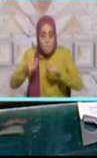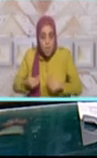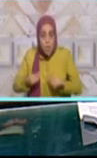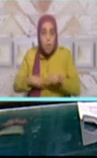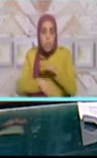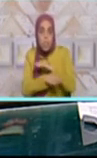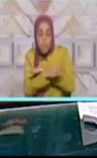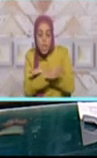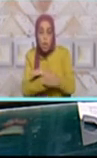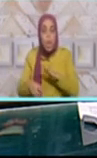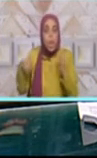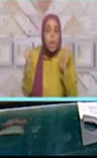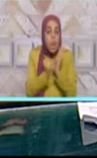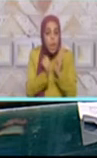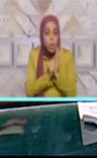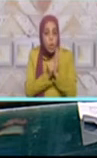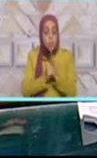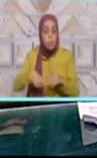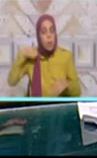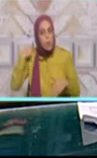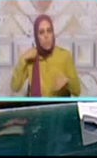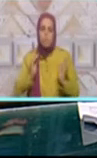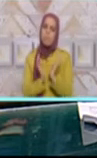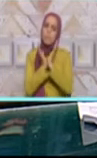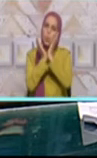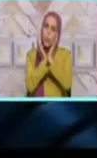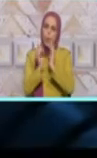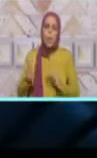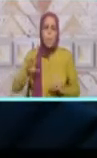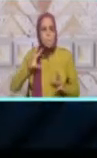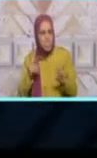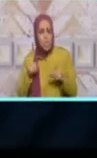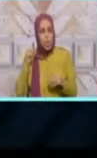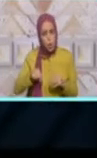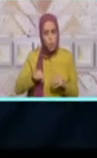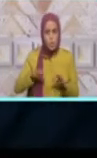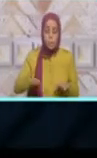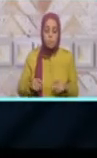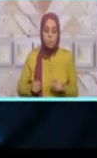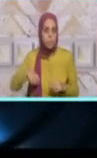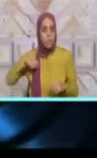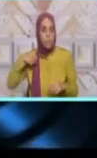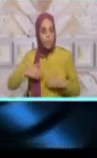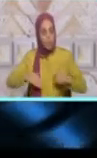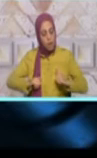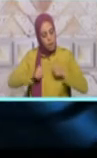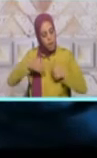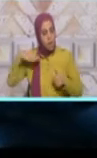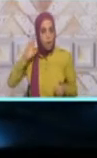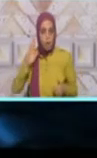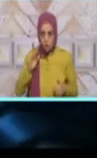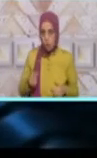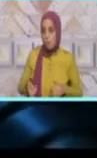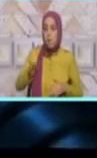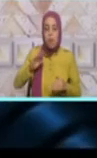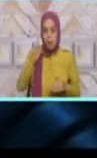داخل الدور ديت، الدور دي تبع لوزاره الضمان الاجتماعي، بحيث ان هم طبعا يحيوا حياه كريمه افضل طبعا من اللي هو ان